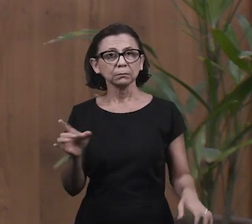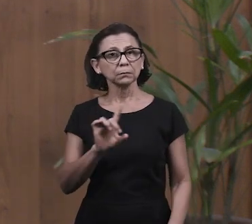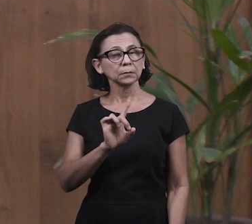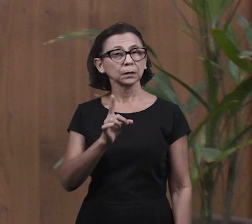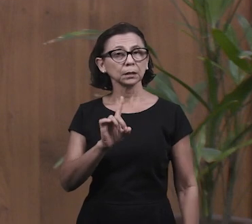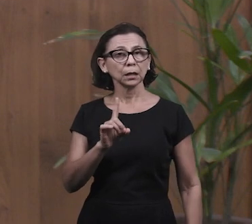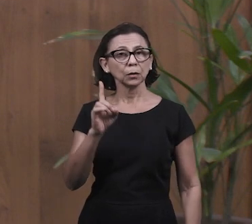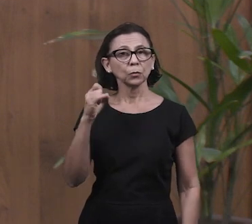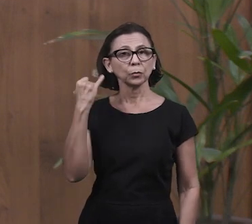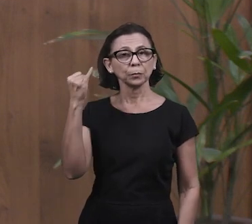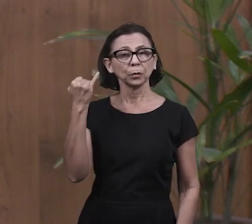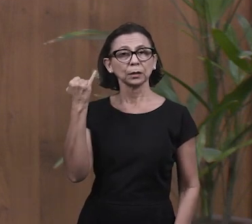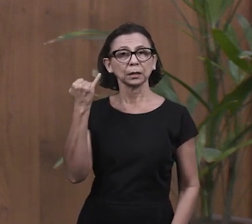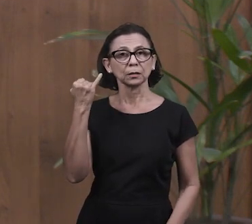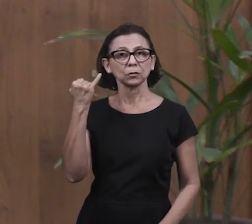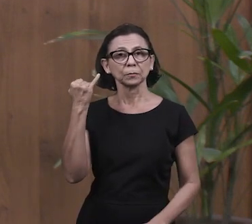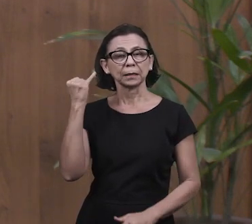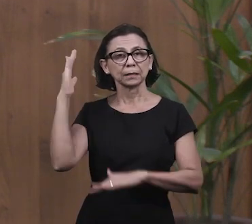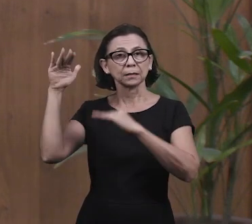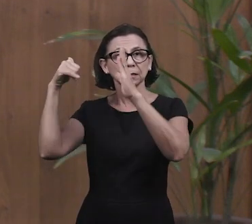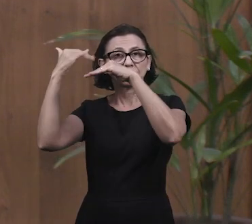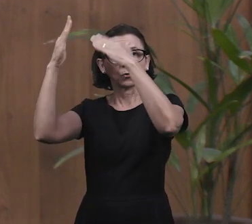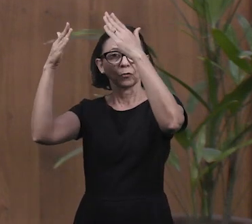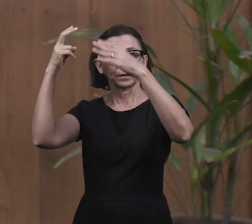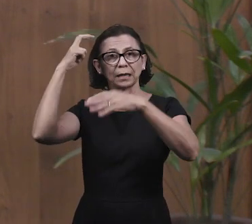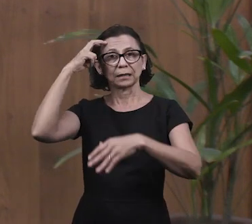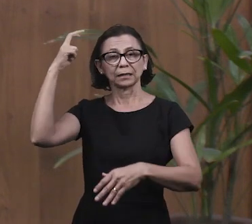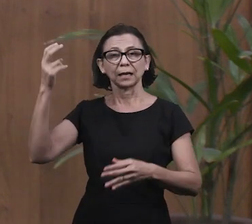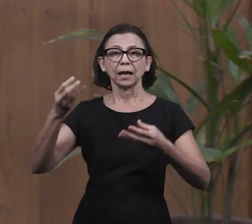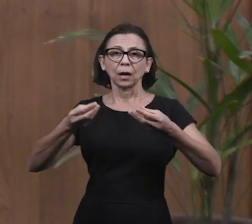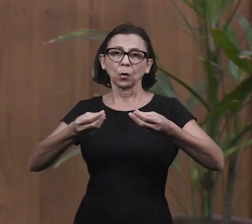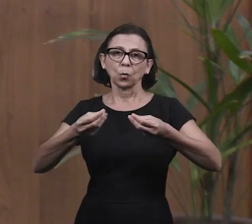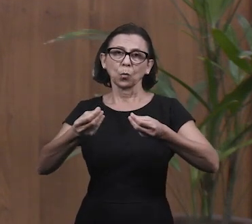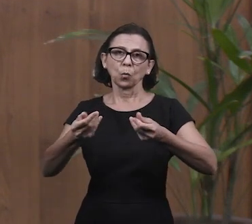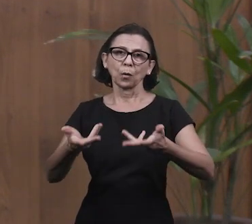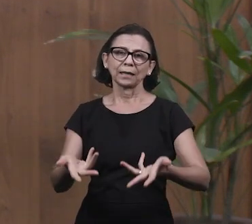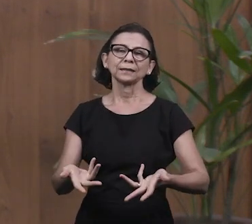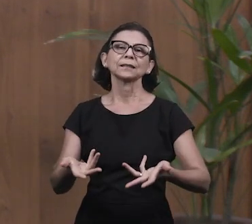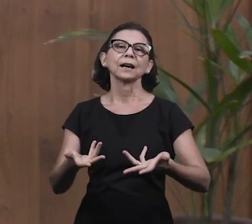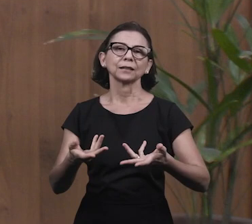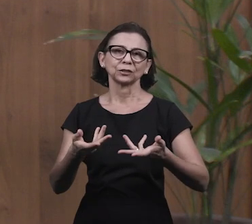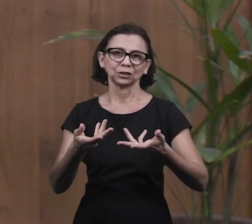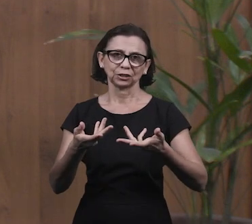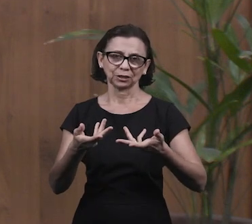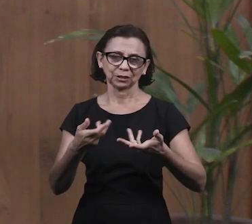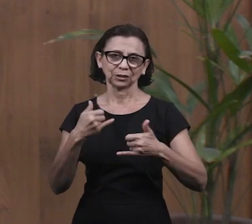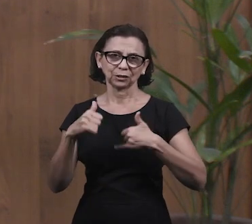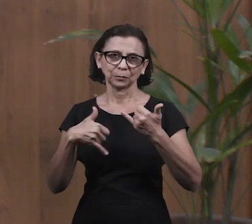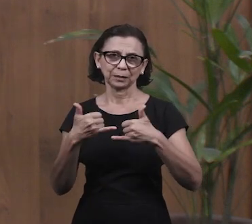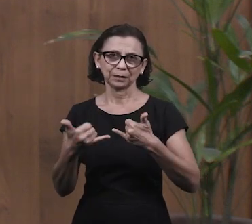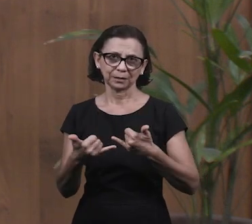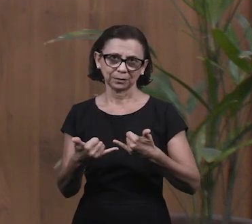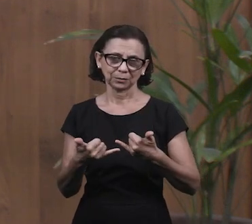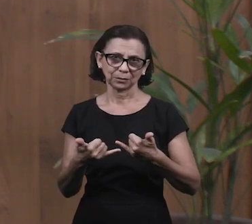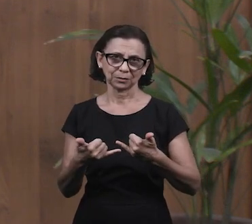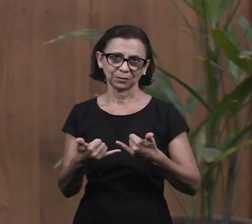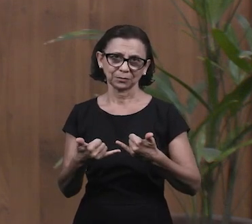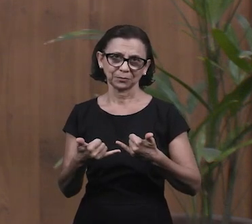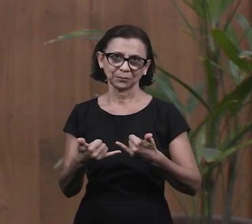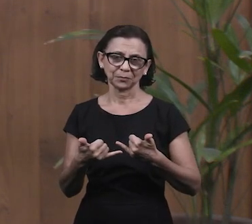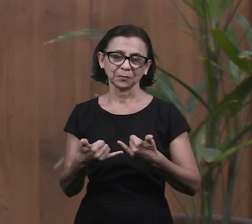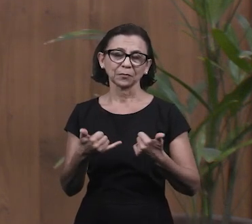même instant à l'enfant. Non, parce que l'apprentissage, le développement, c'est la qualité et non